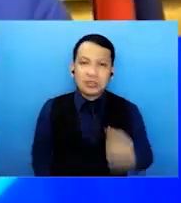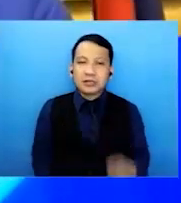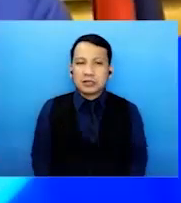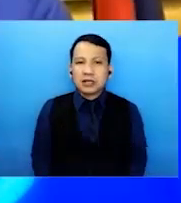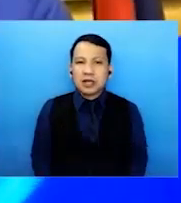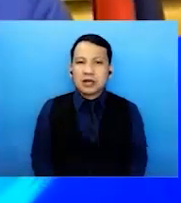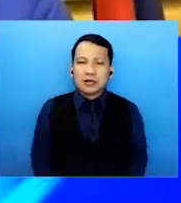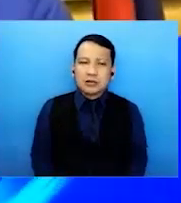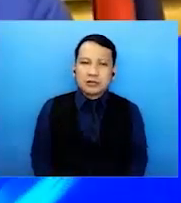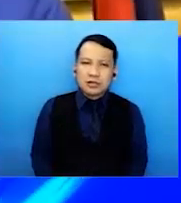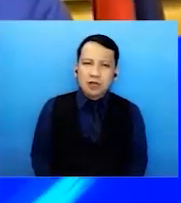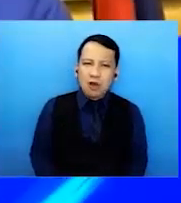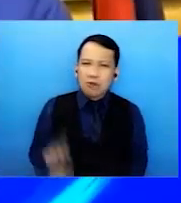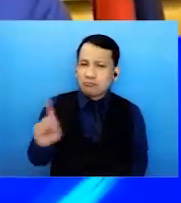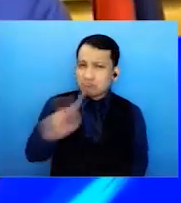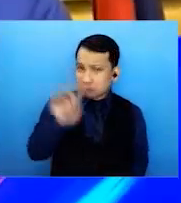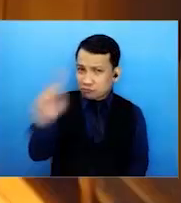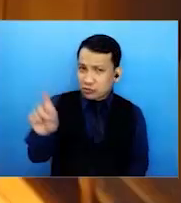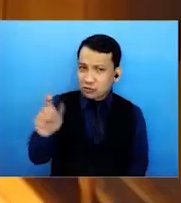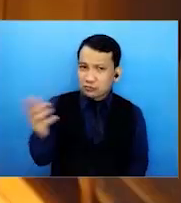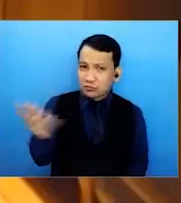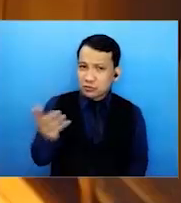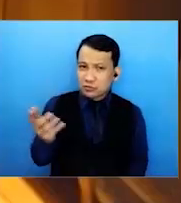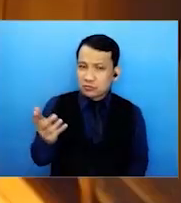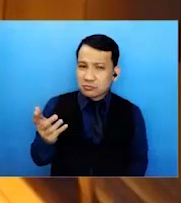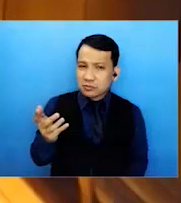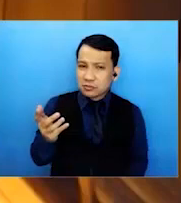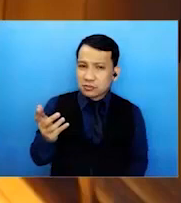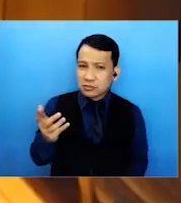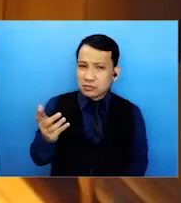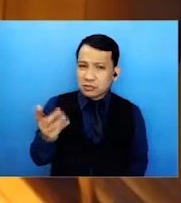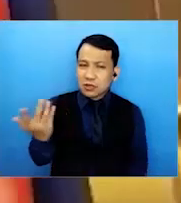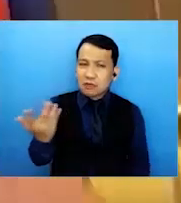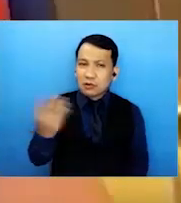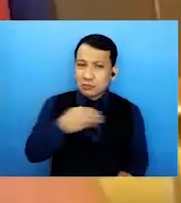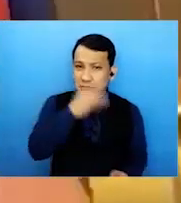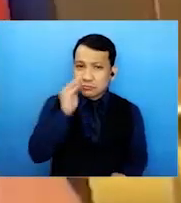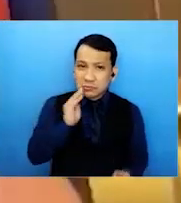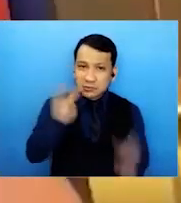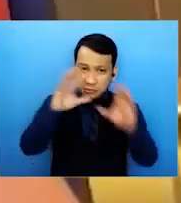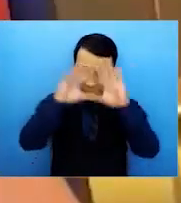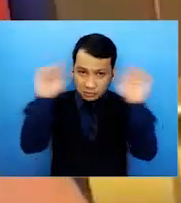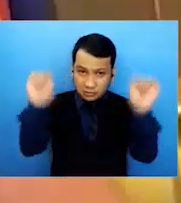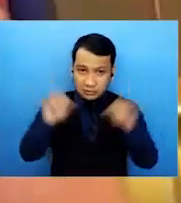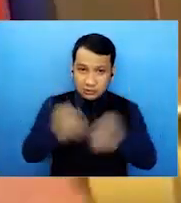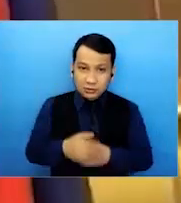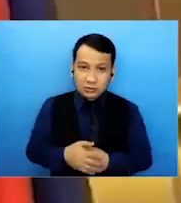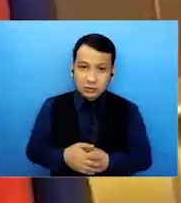Anong maibibigay ng isang President Manny Pacquiao? We should have